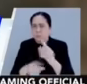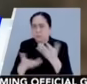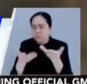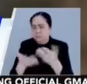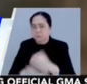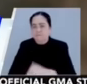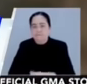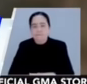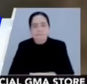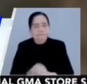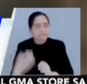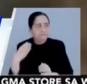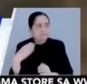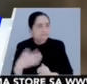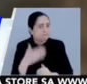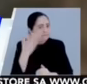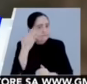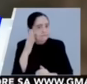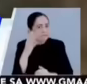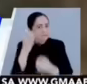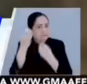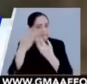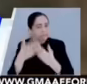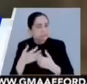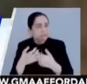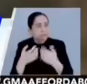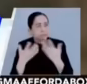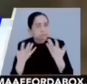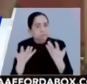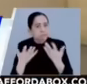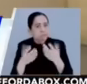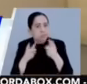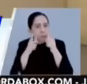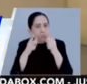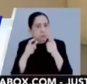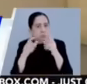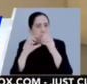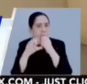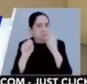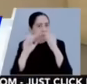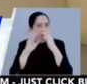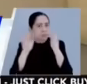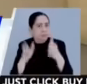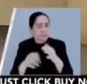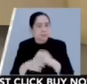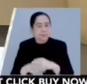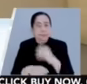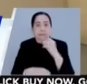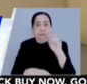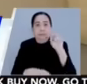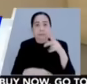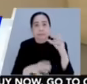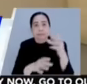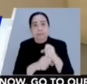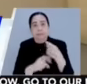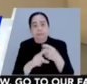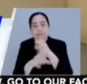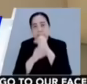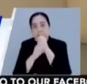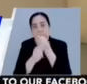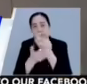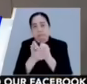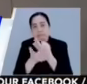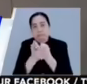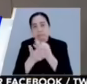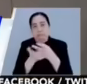Mr. Chair, we do not have information on the safe houses. Kinuha ng OVP ang pondo mula sa confidential funds ito, bahagi